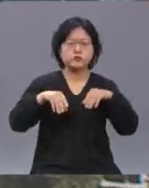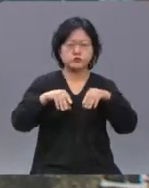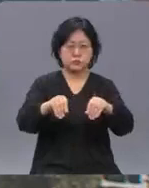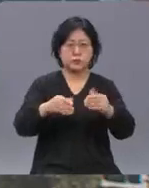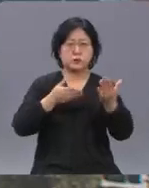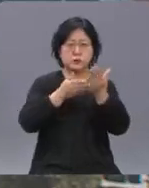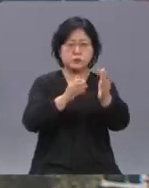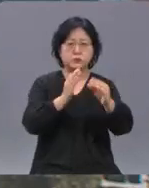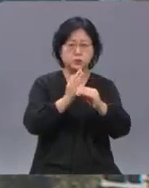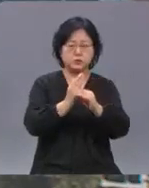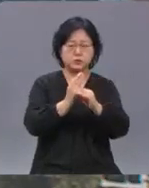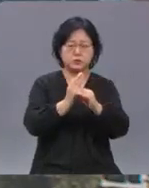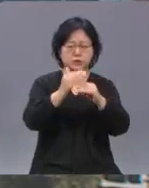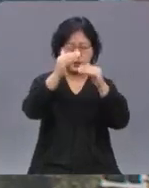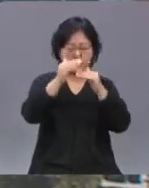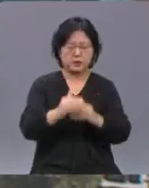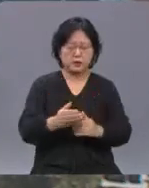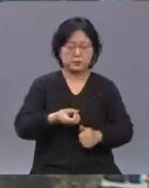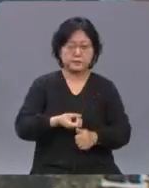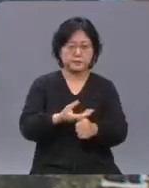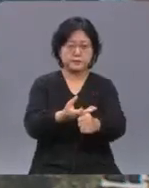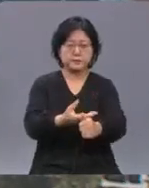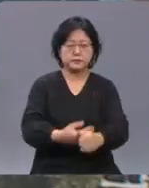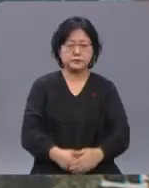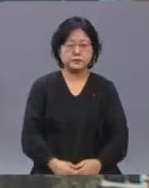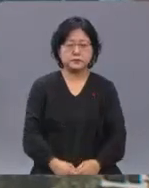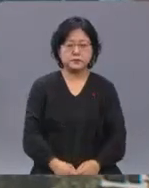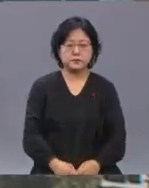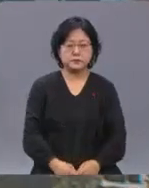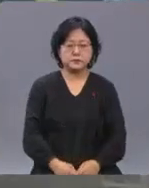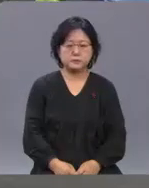촉구하고 나섰습니다 하선아 기자가 보도합니다